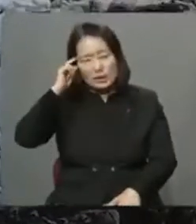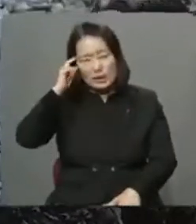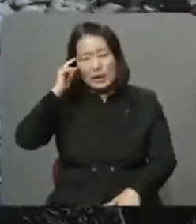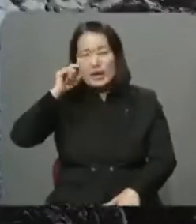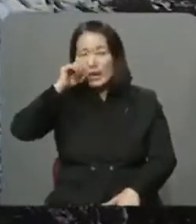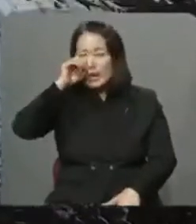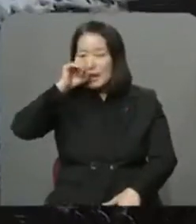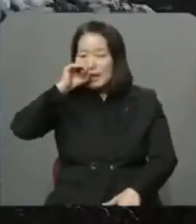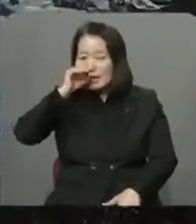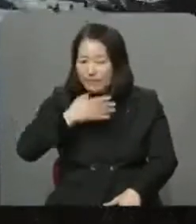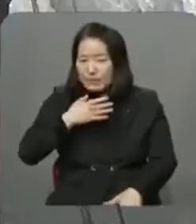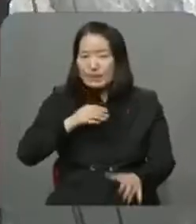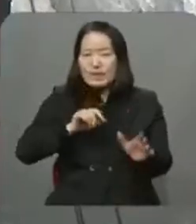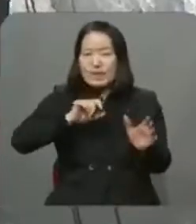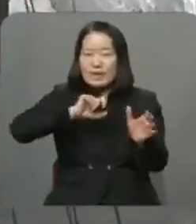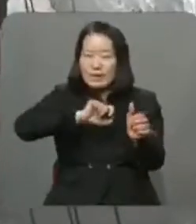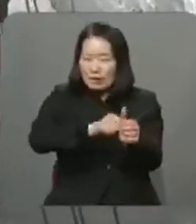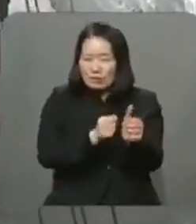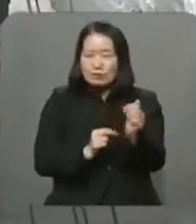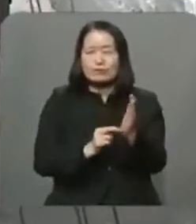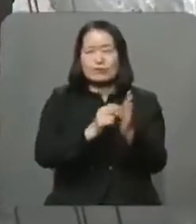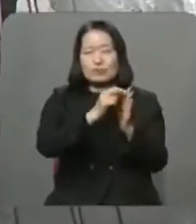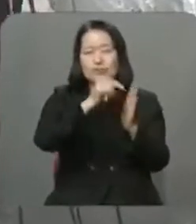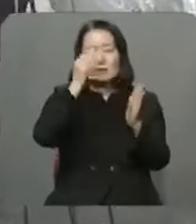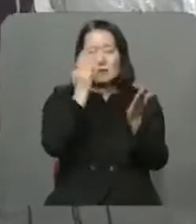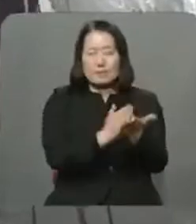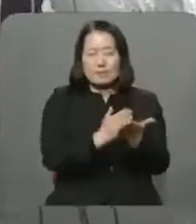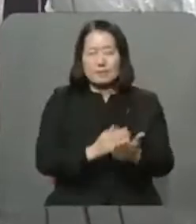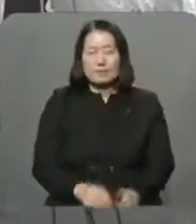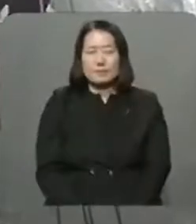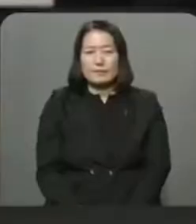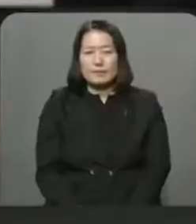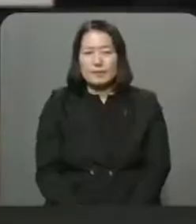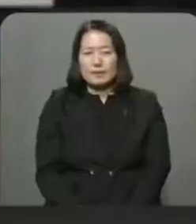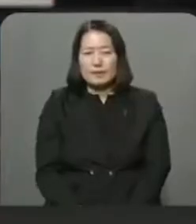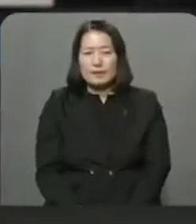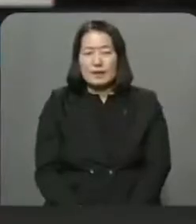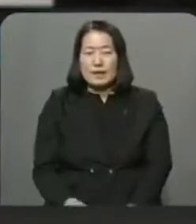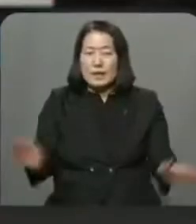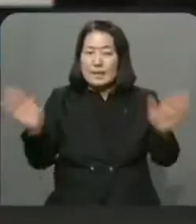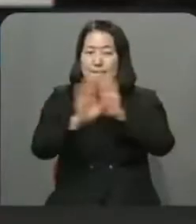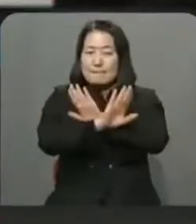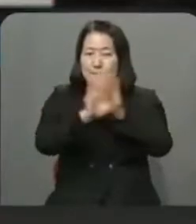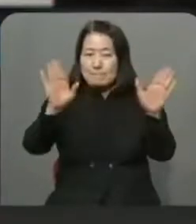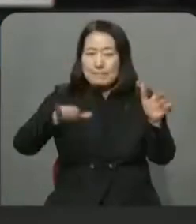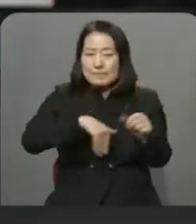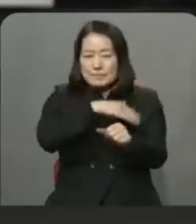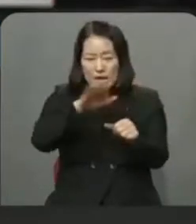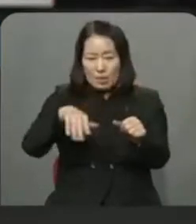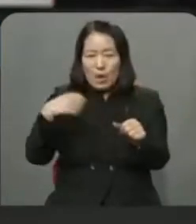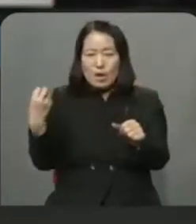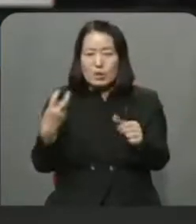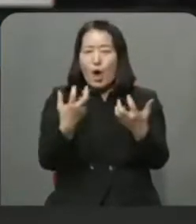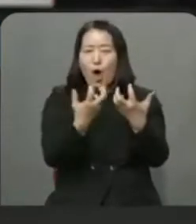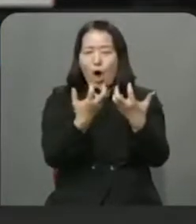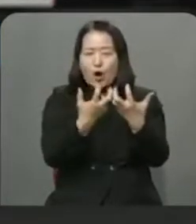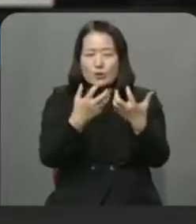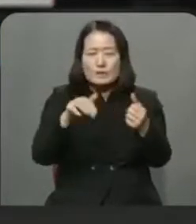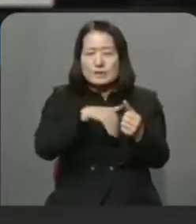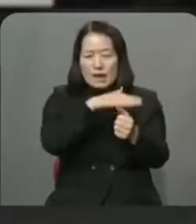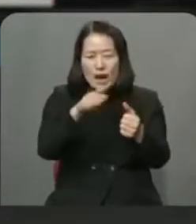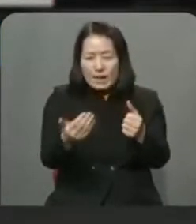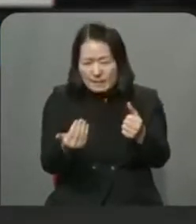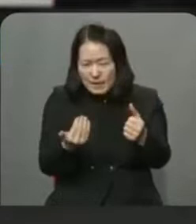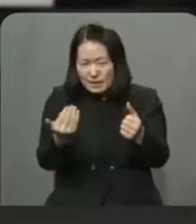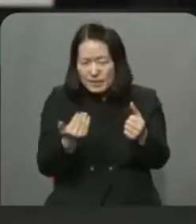무리한 등반을 하다 사고를 당하기도 합니다. 등반 전에는 반드시 기상 상황과 빙벽장 상태를 미리 확인해야